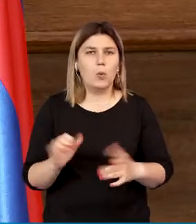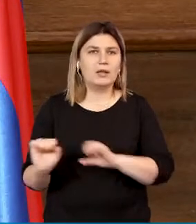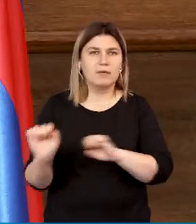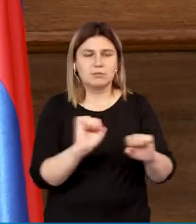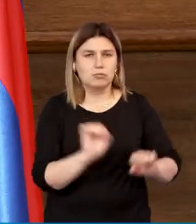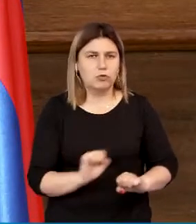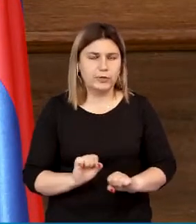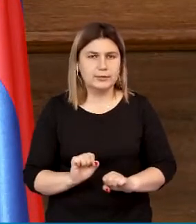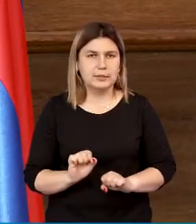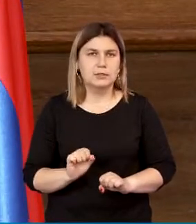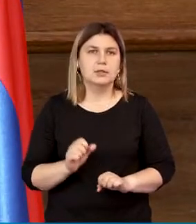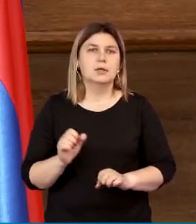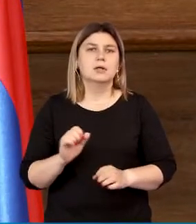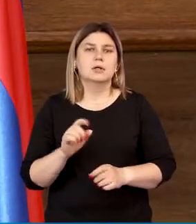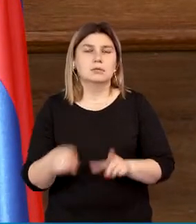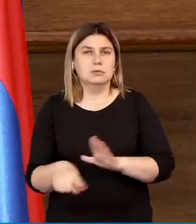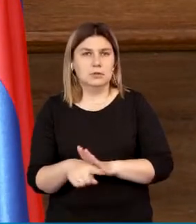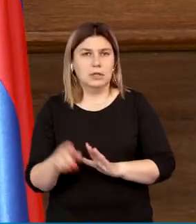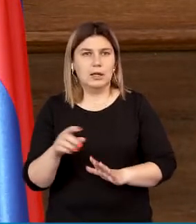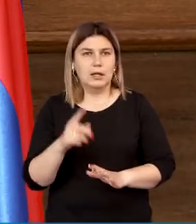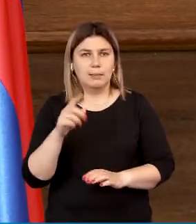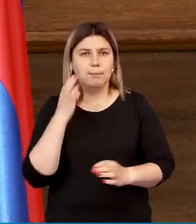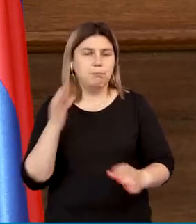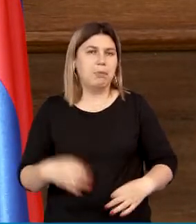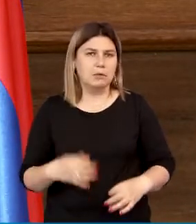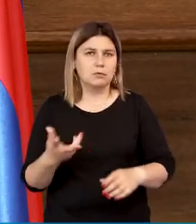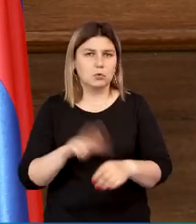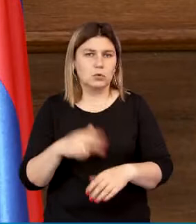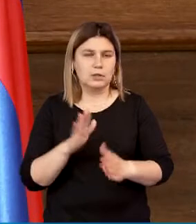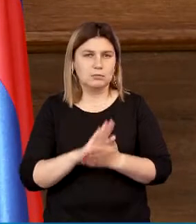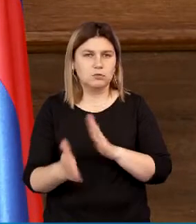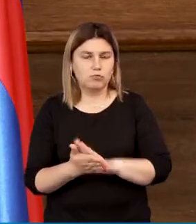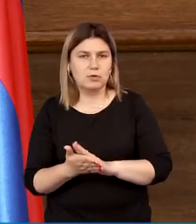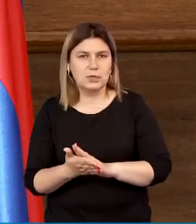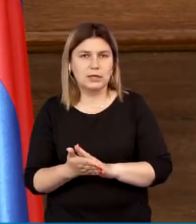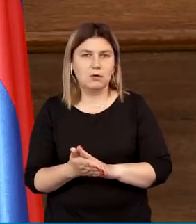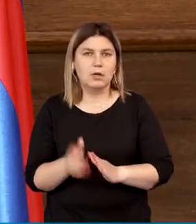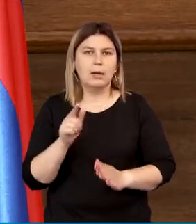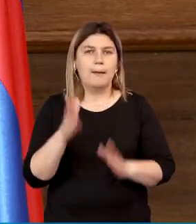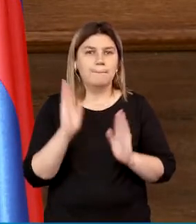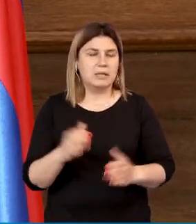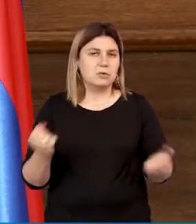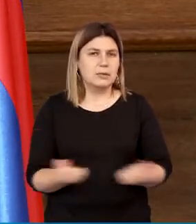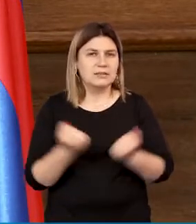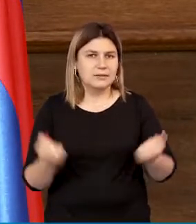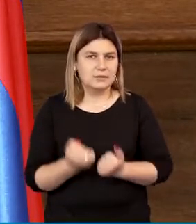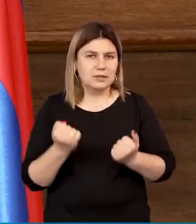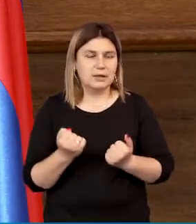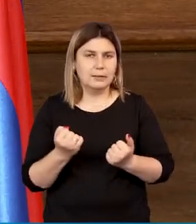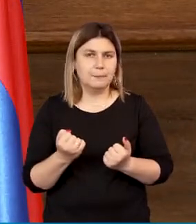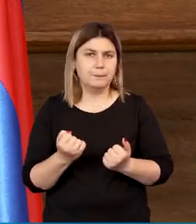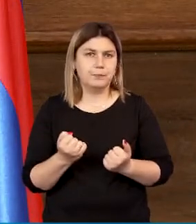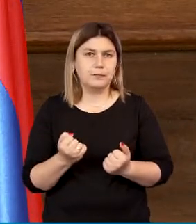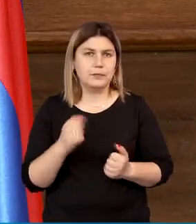dezynfekcję, sprzątanie dla personelu naszych szkół, więc będziemy się starali też o